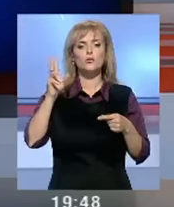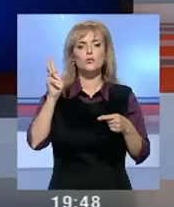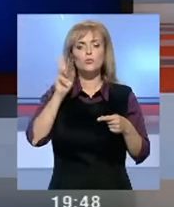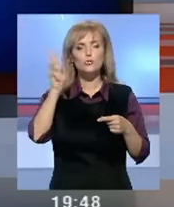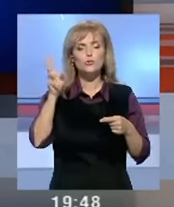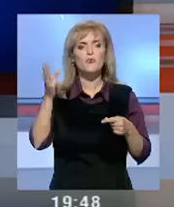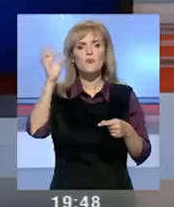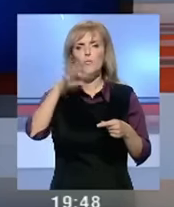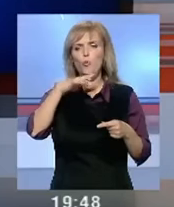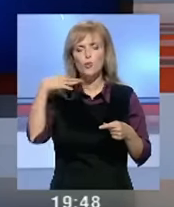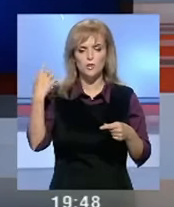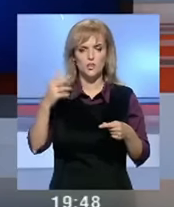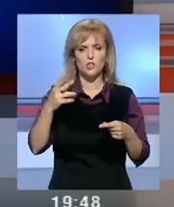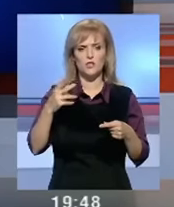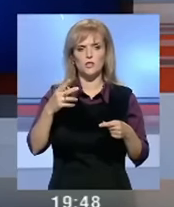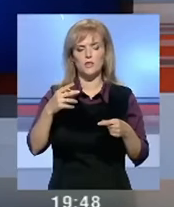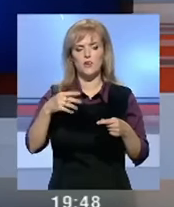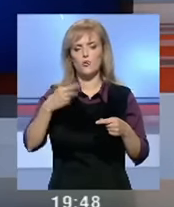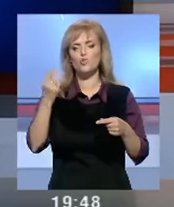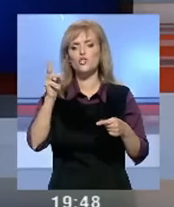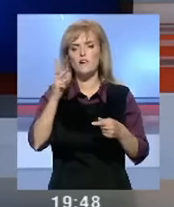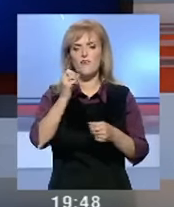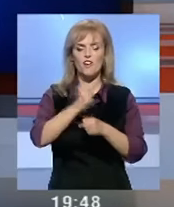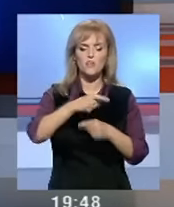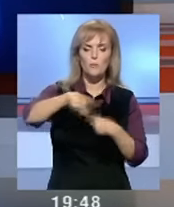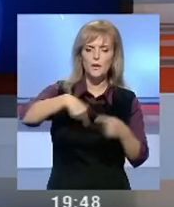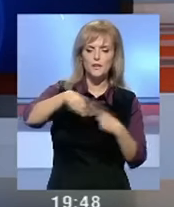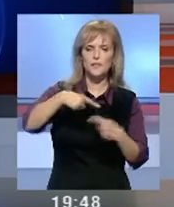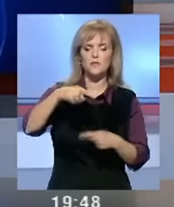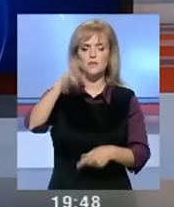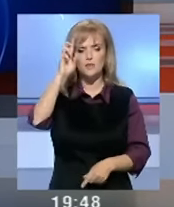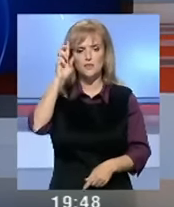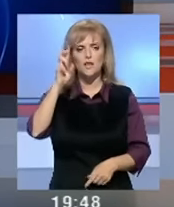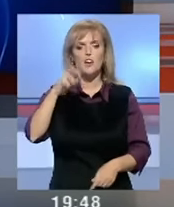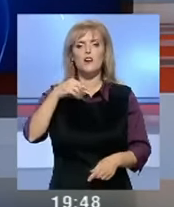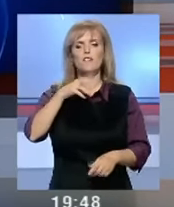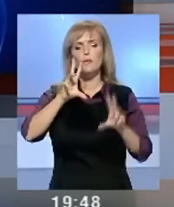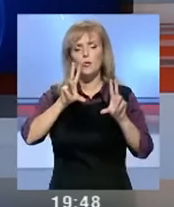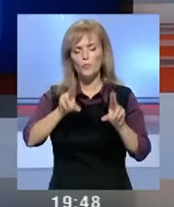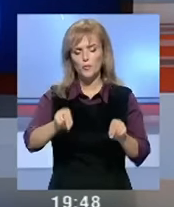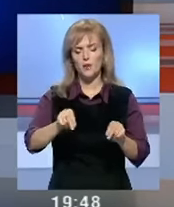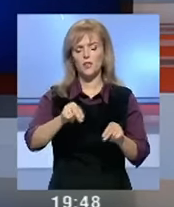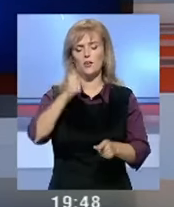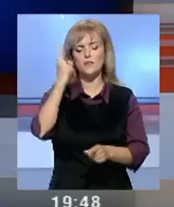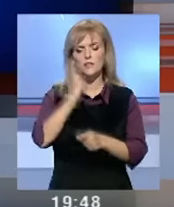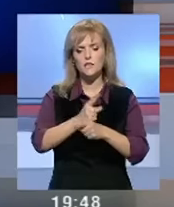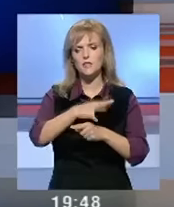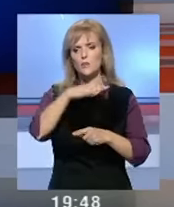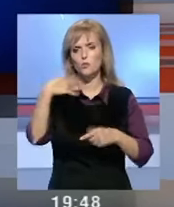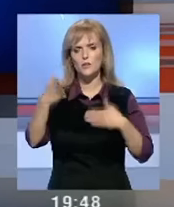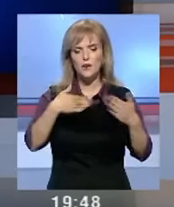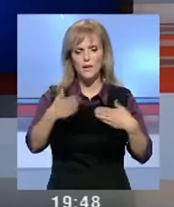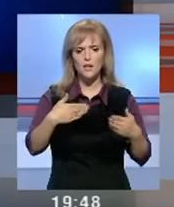facă business. Vă promit că voi veni cu o inițiativă legislativă care să interzică relațiile dintre instituțiile statului